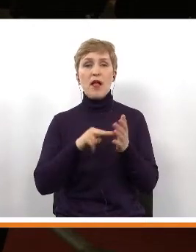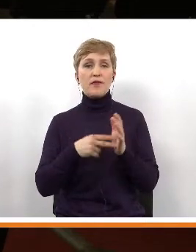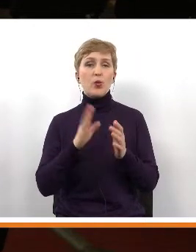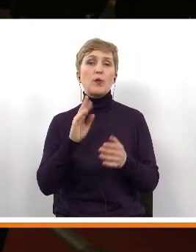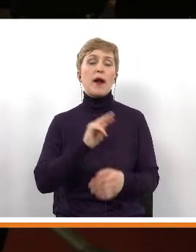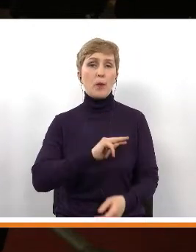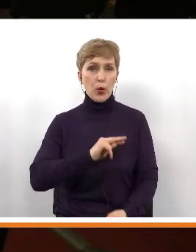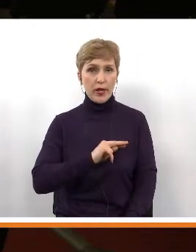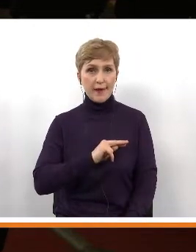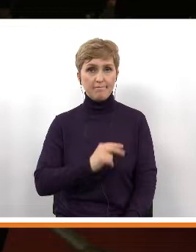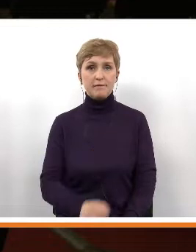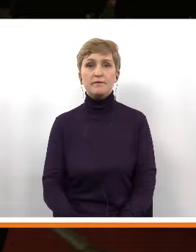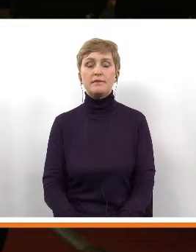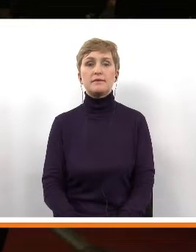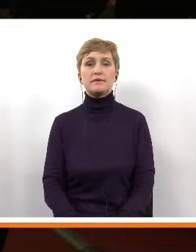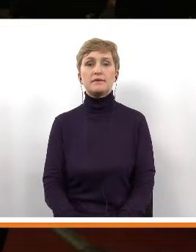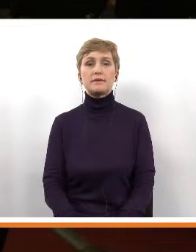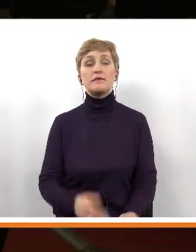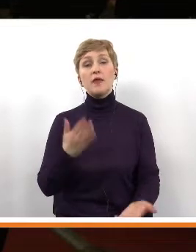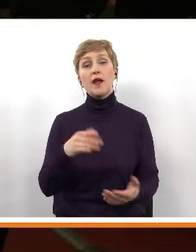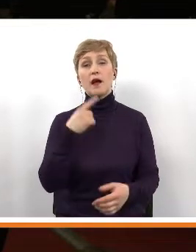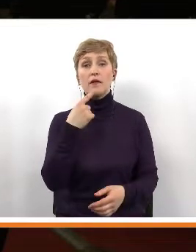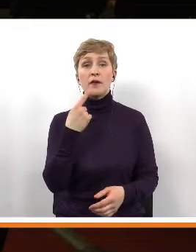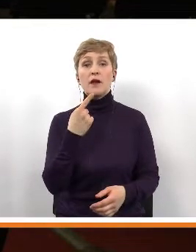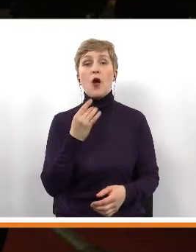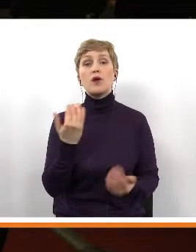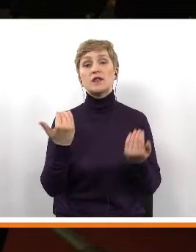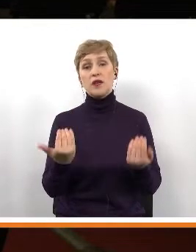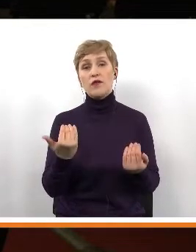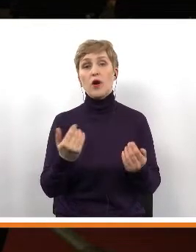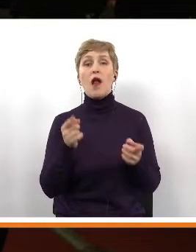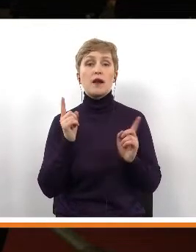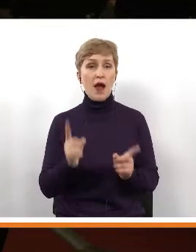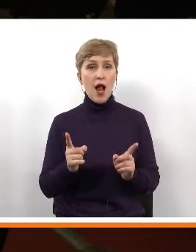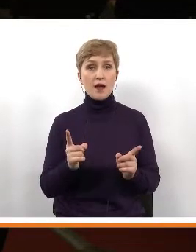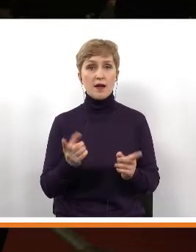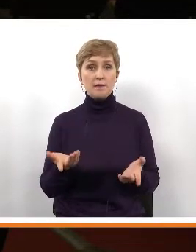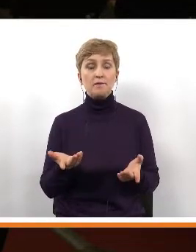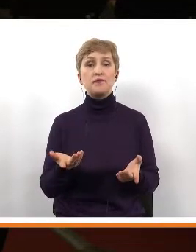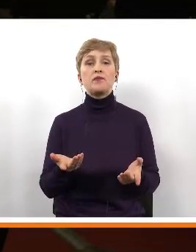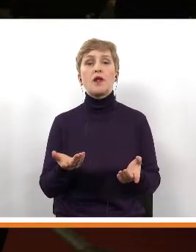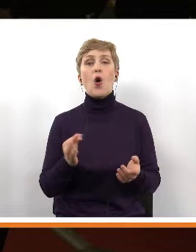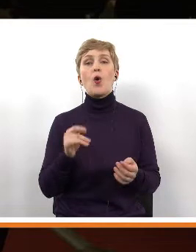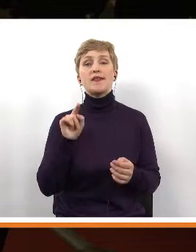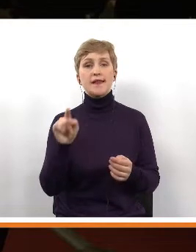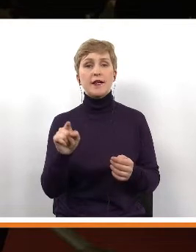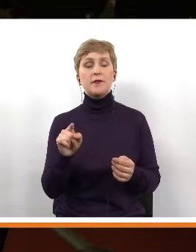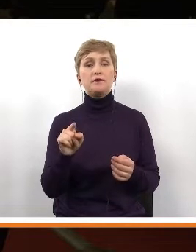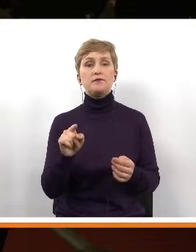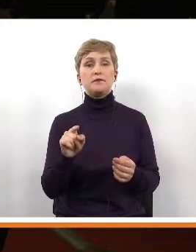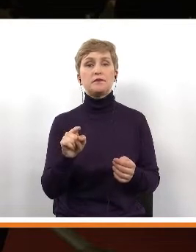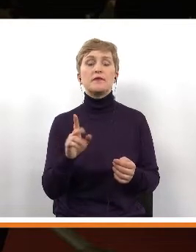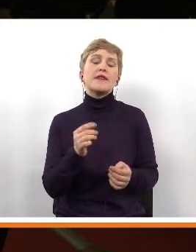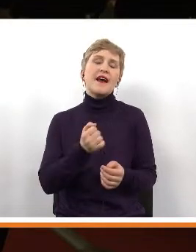работать. Но если говорить о сегодняшних реалиях, и там о тех, я просто,